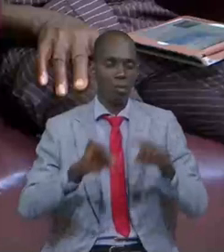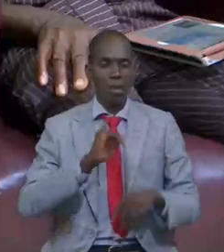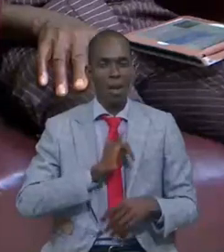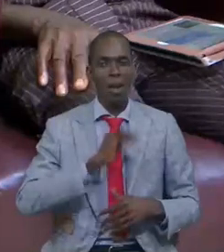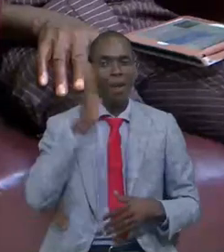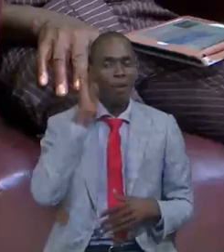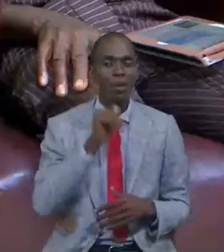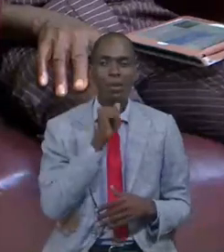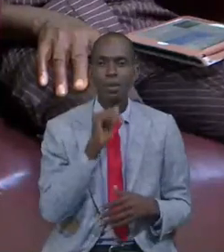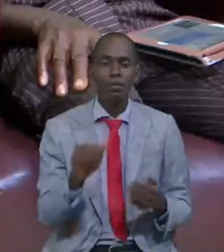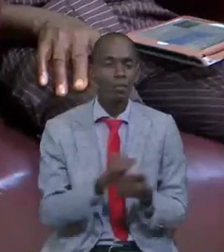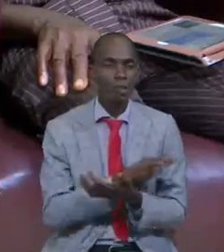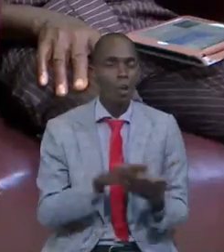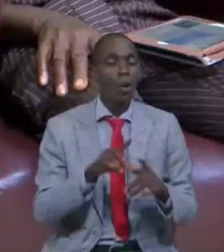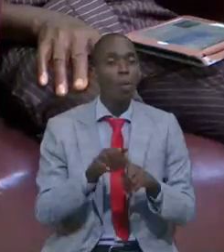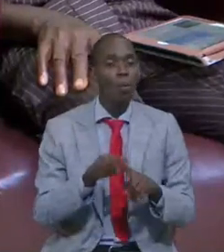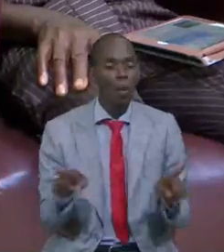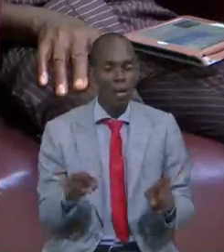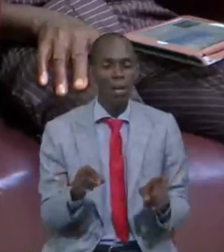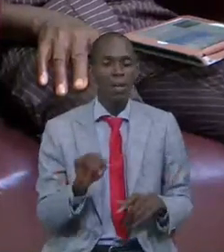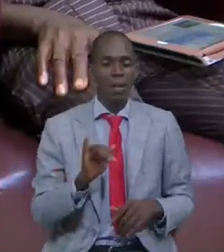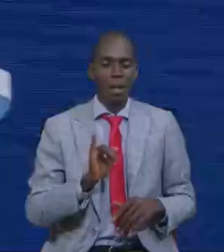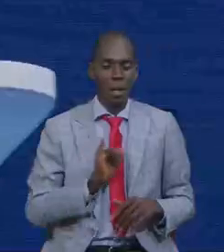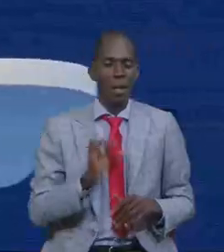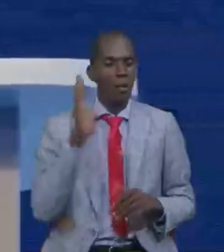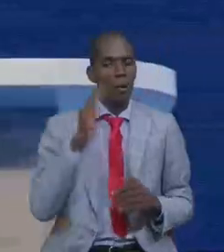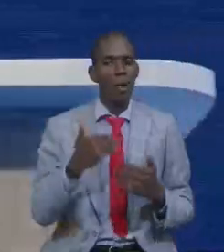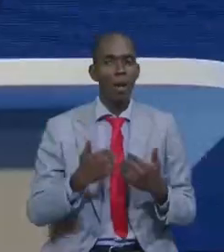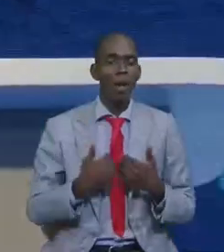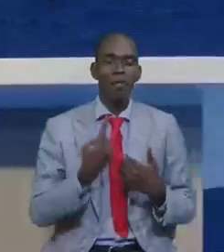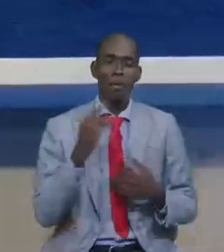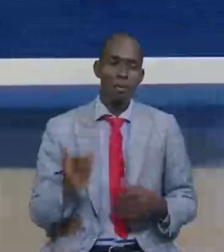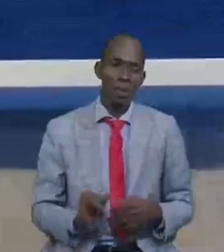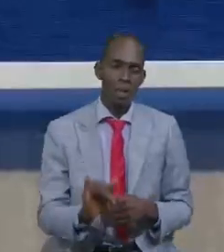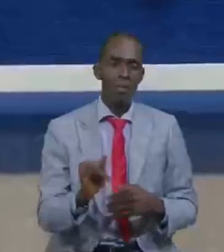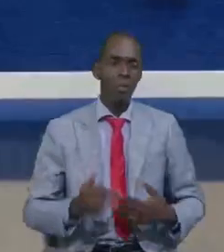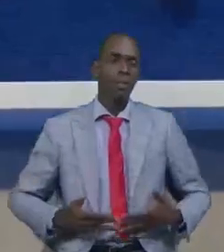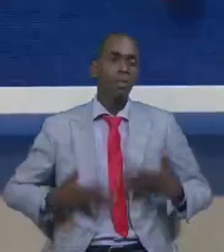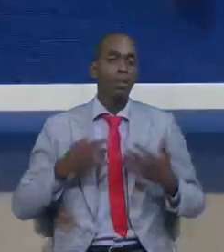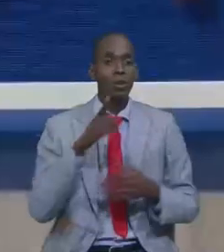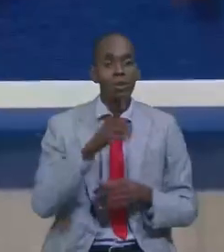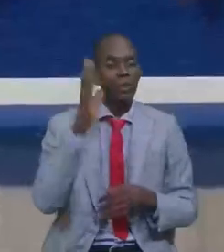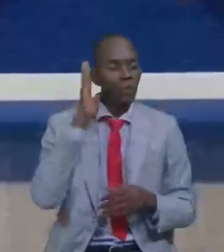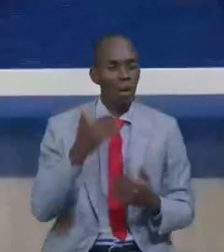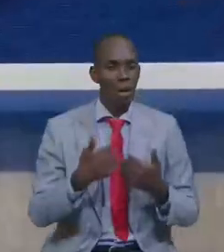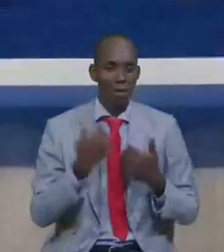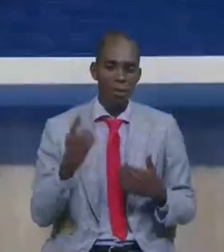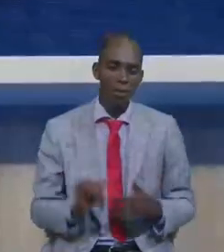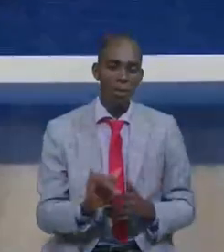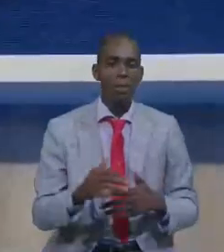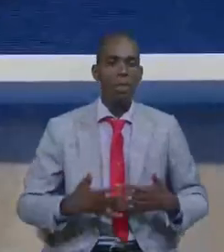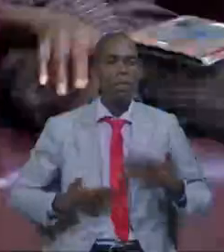éternelle. Mais qu'il ait la vie éternelle. Tu auras la vie éternelle au nom